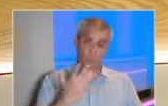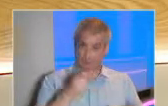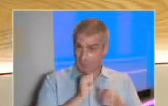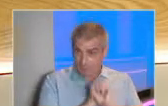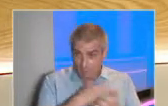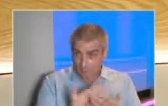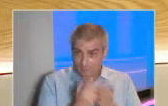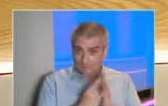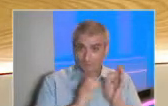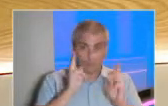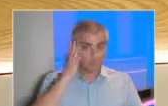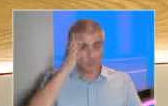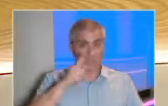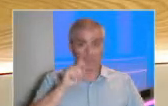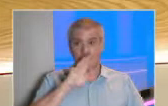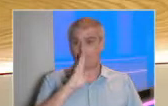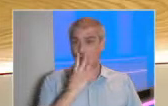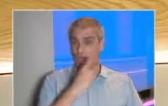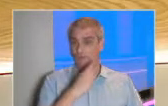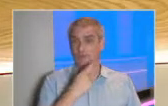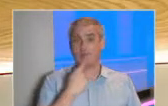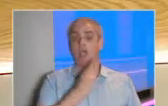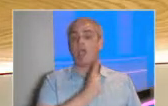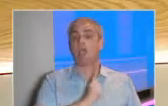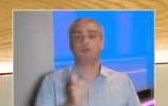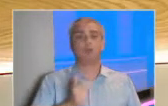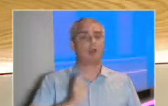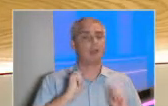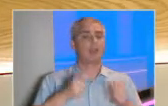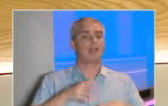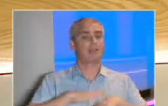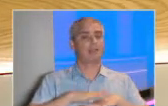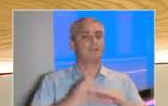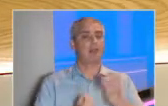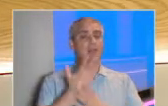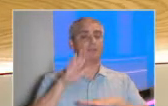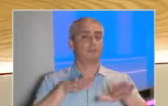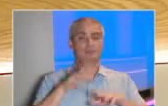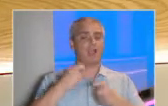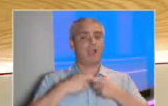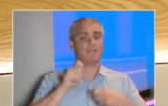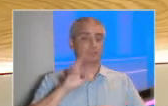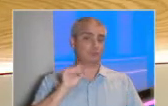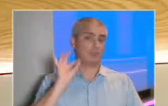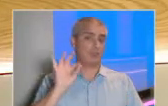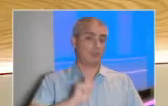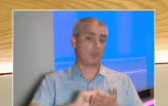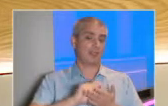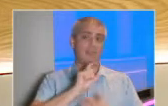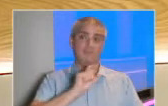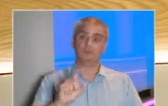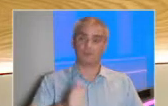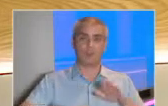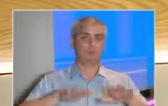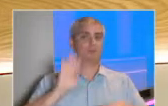יתמכו בהצעת החוק של יש עתיד תלם ביום רביעי שאוסרת על הטלת המנדט להרכבת הממשלה בידי חבר הכנסת שיש נגדו כתב אישום?